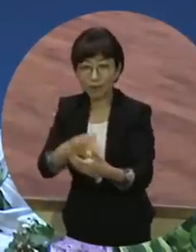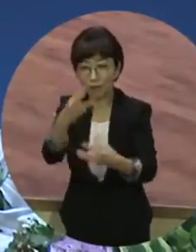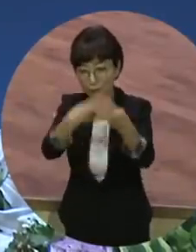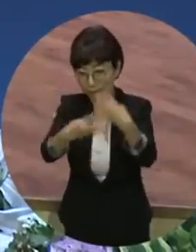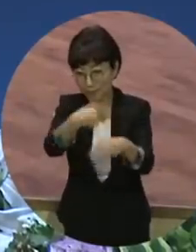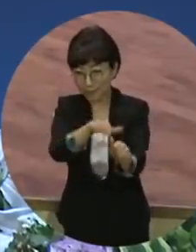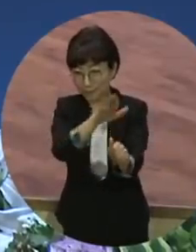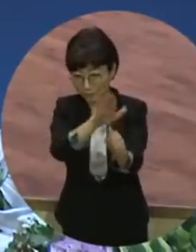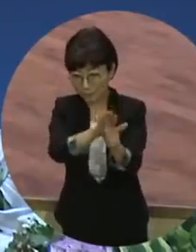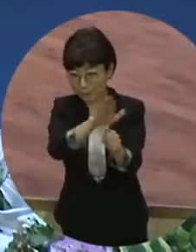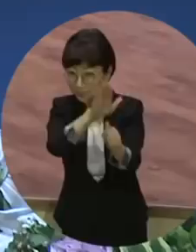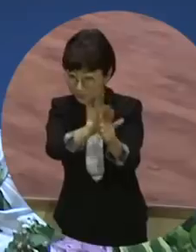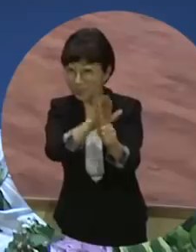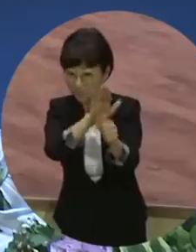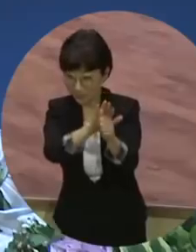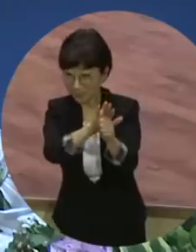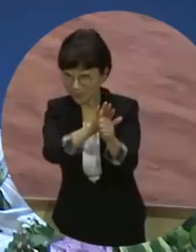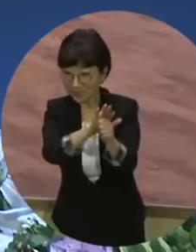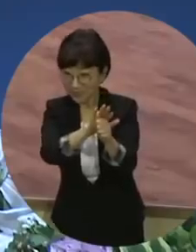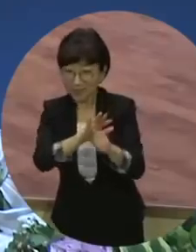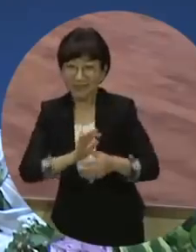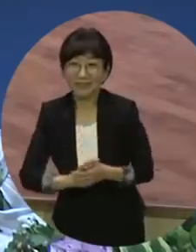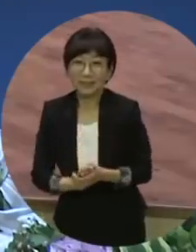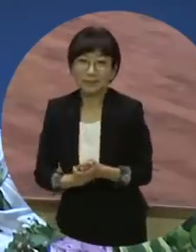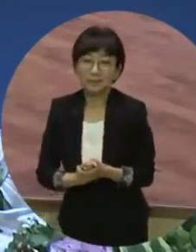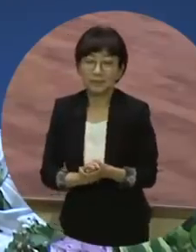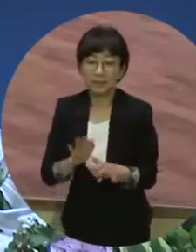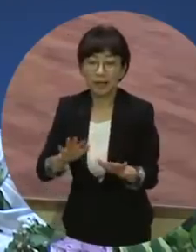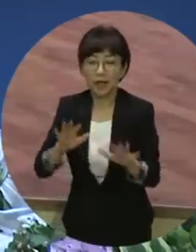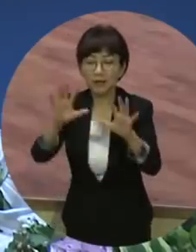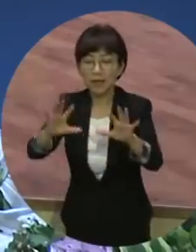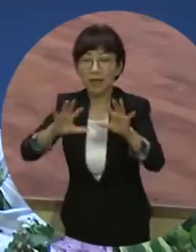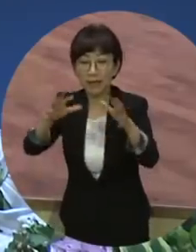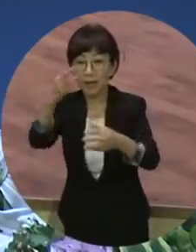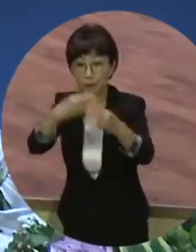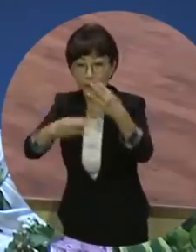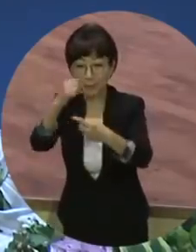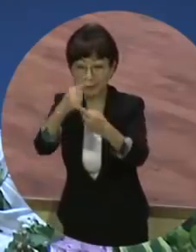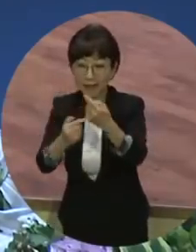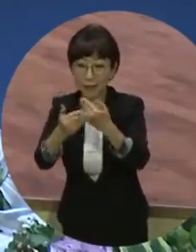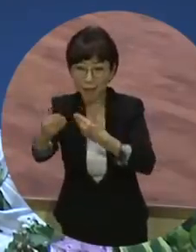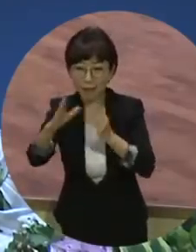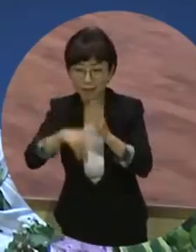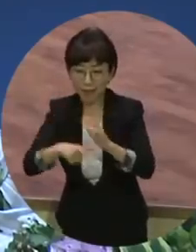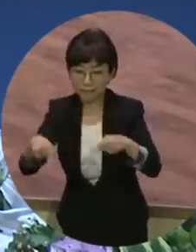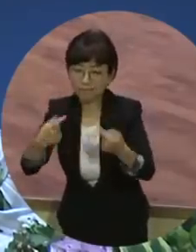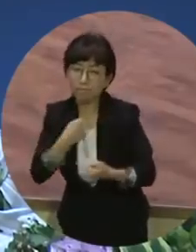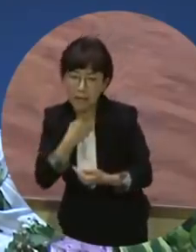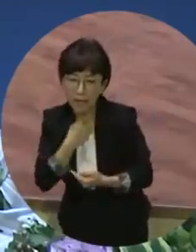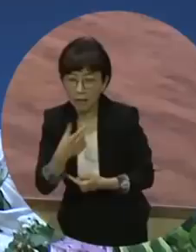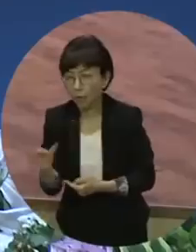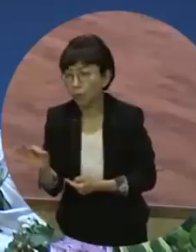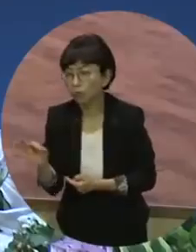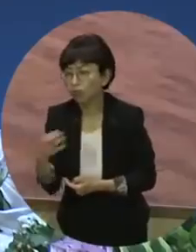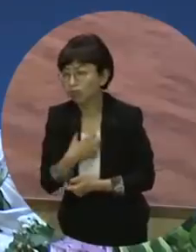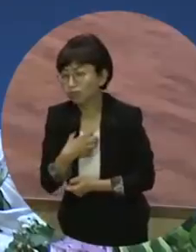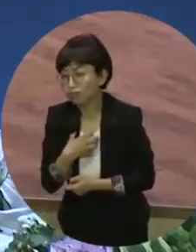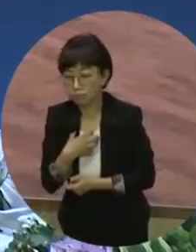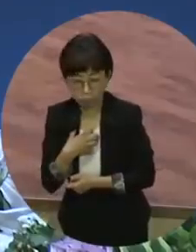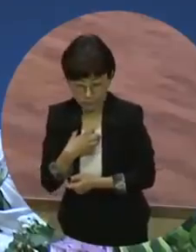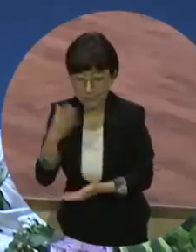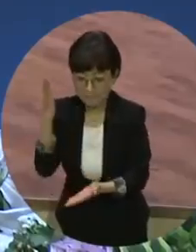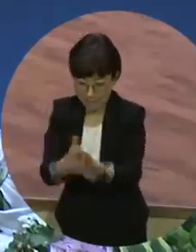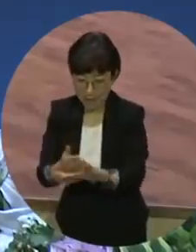통해 우리 렘넌트들이 WRC에 돈이 없어서 못 가는 아이들 없었으면 좋겠어. 해외도 마찬가지고